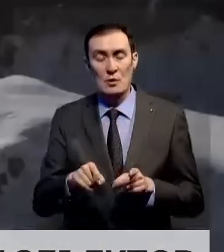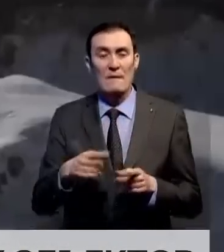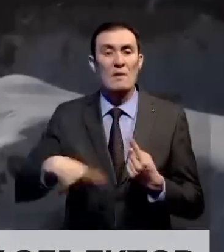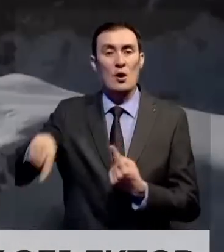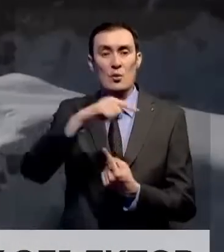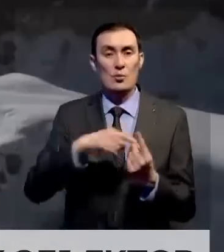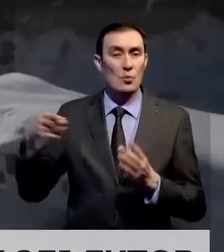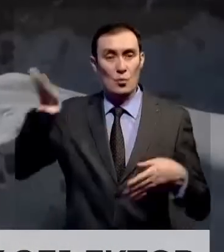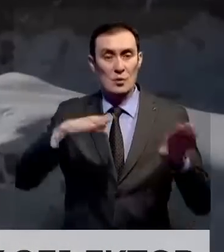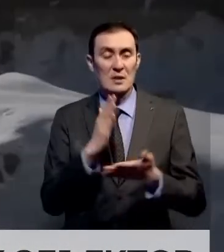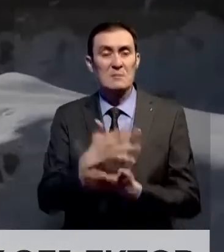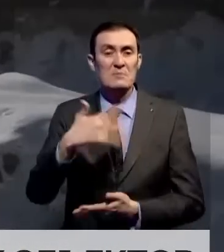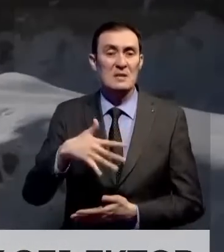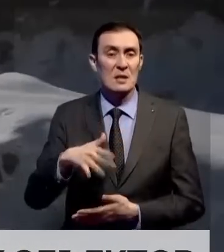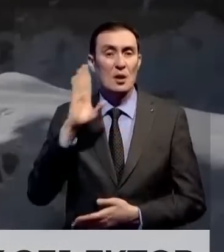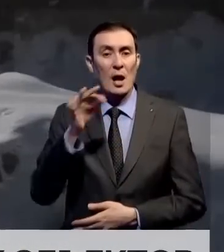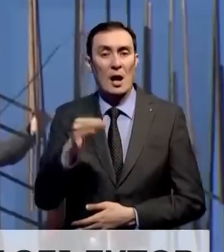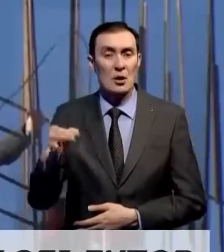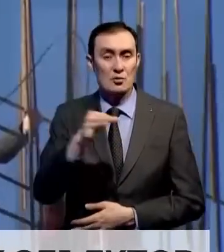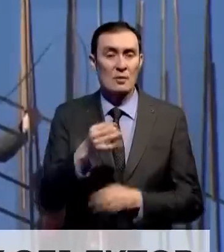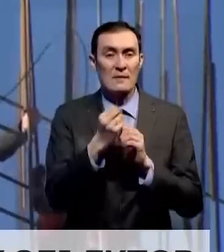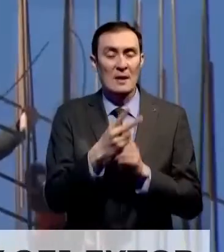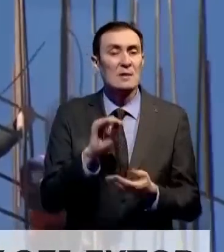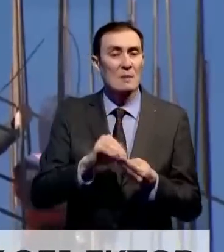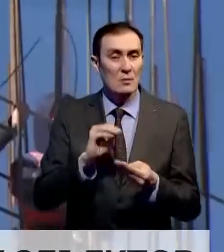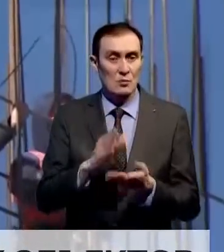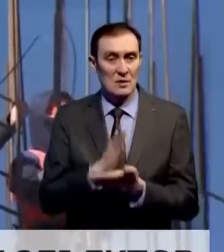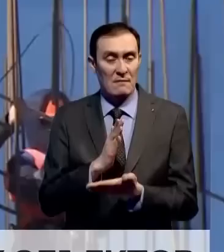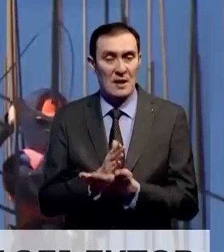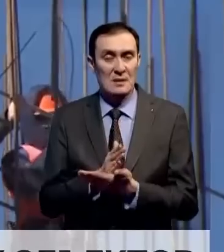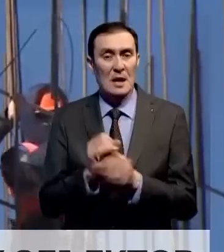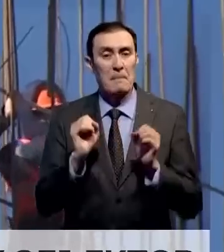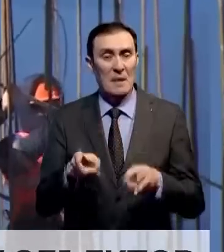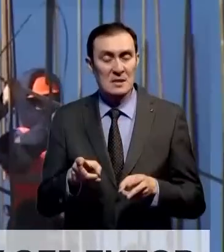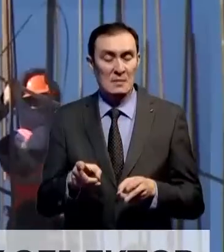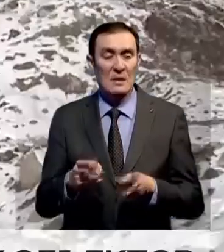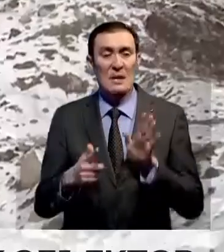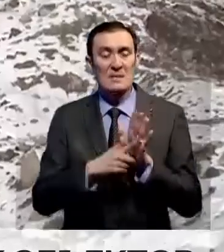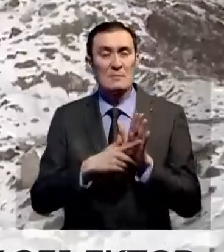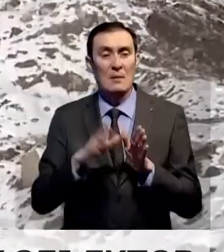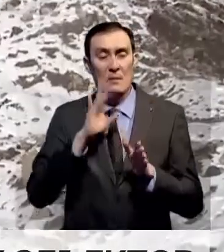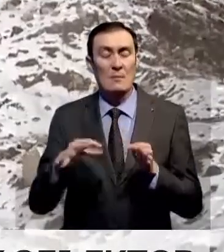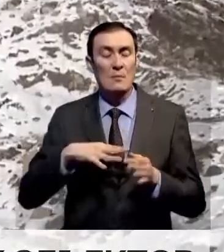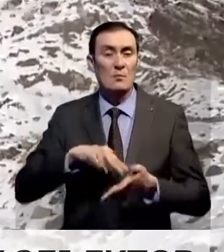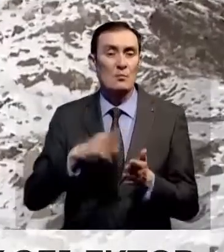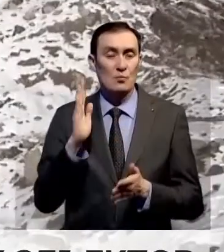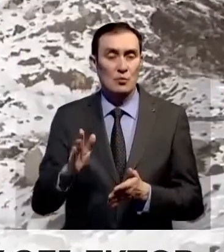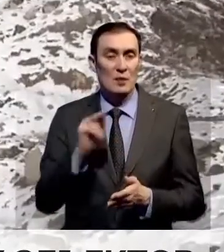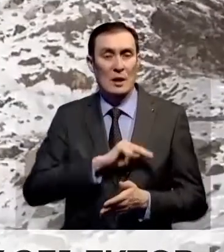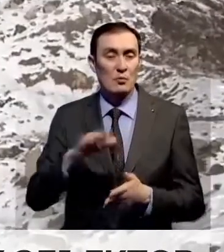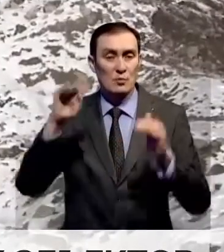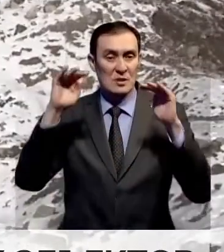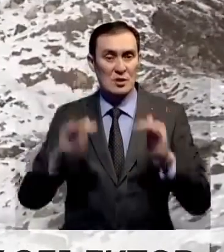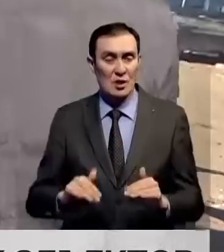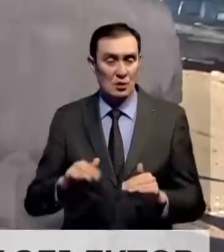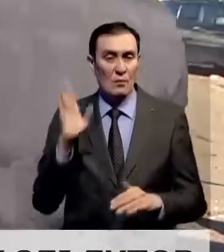города в горах расположены 50 моренных озер. 12 из них по-прежнему считаются прорывоопасными. На 7 моренах в этом году планируется провести работы по